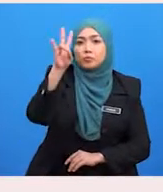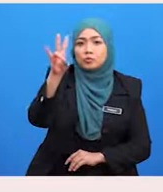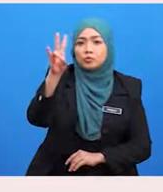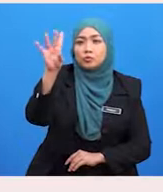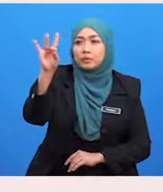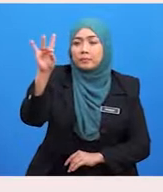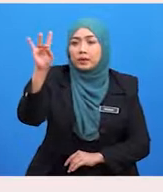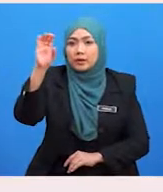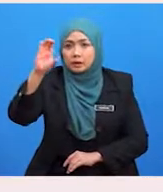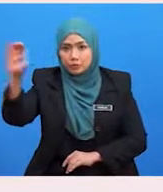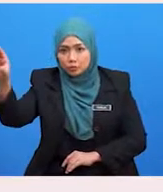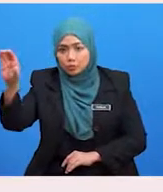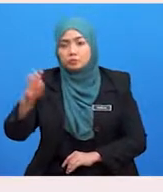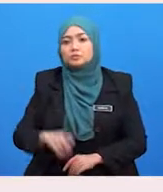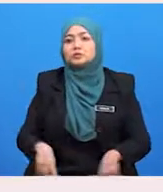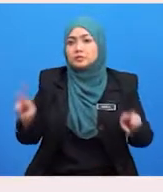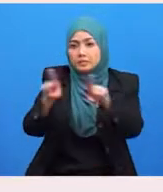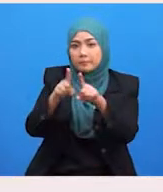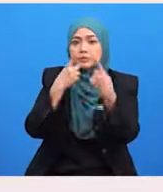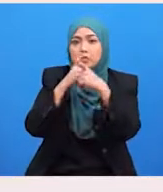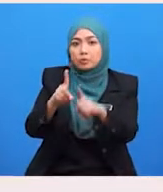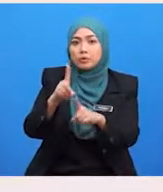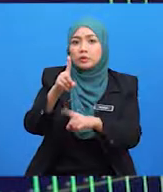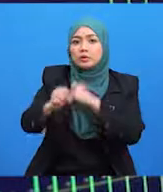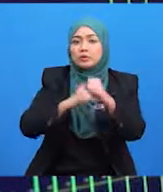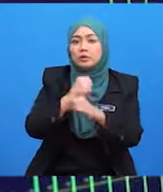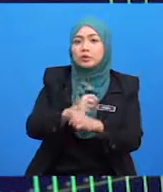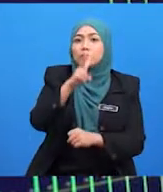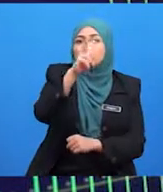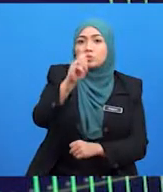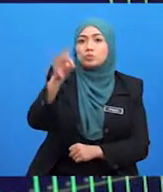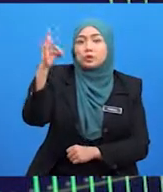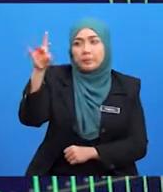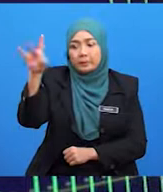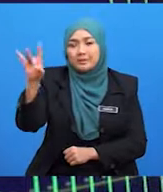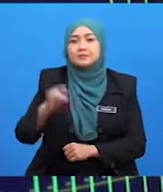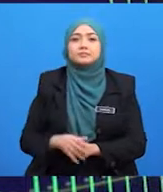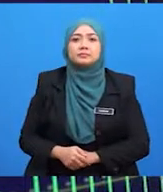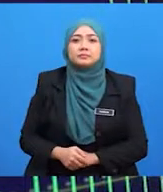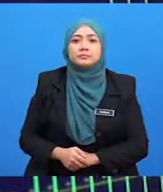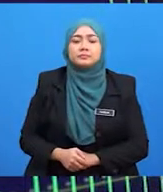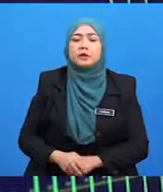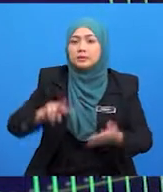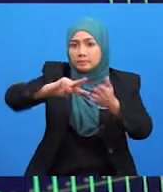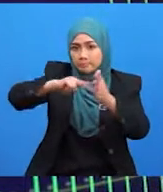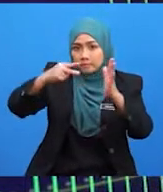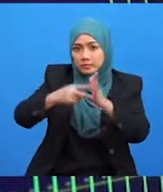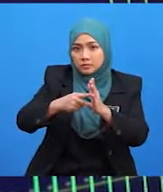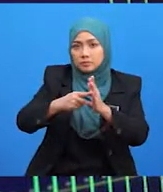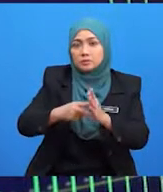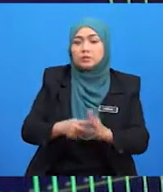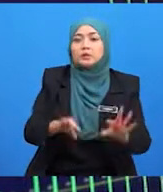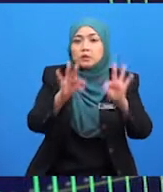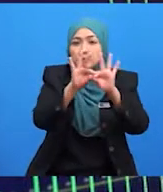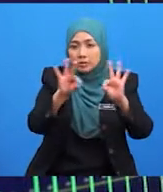RM7,800. Sama kan jawapannya dengan tahun 2018. Inilah yang dimaksudkan dengan kaedah